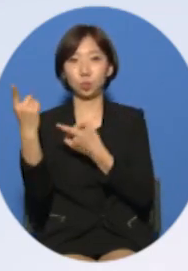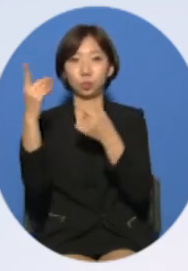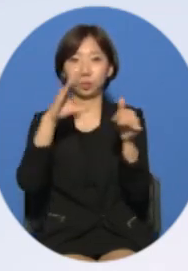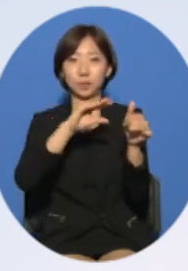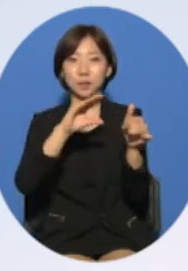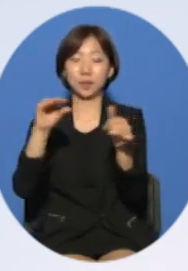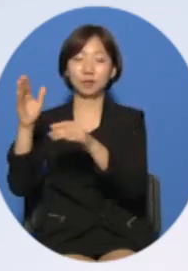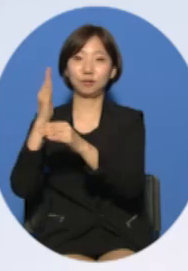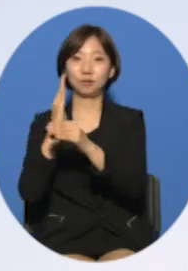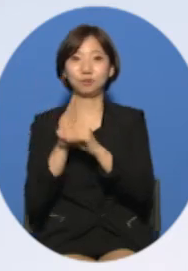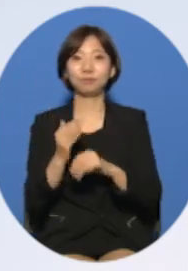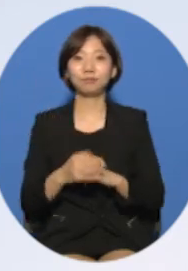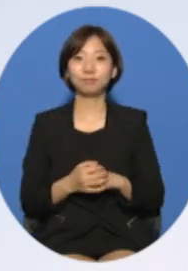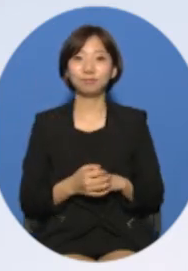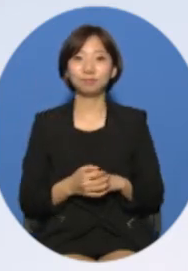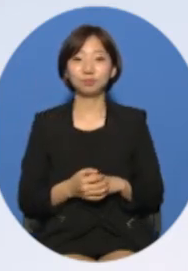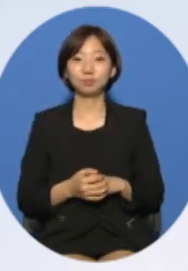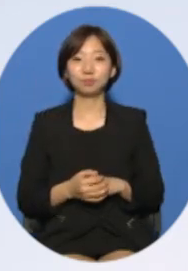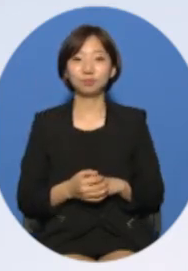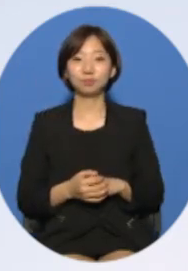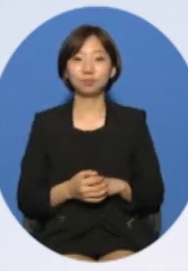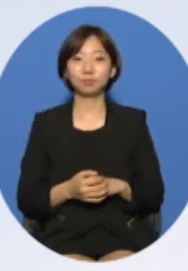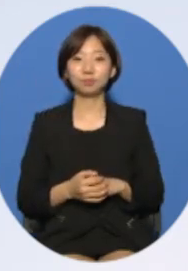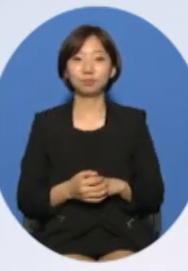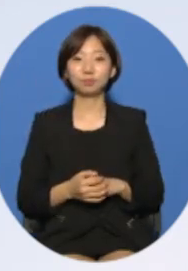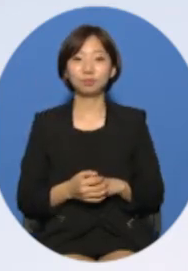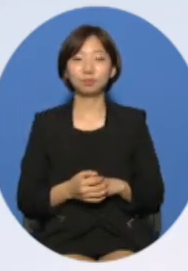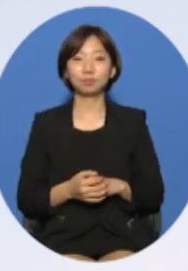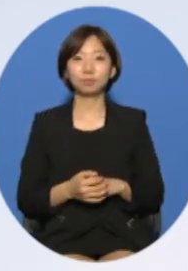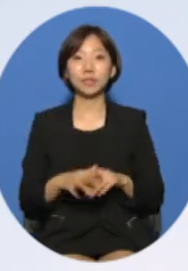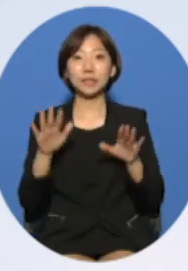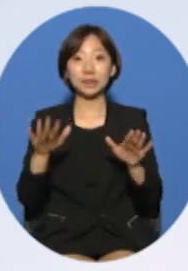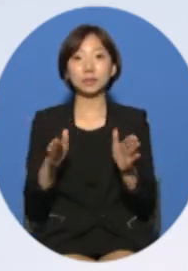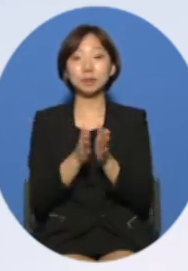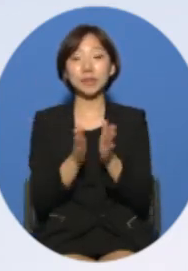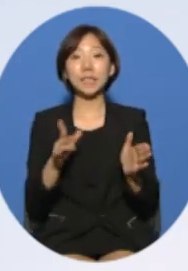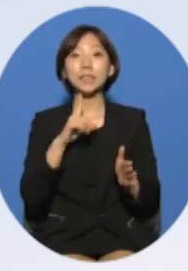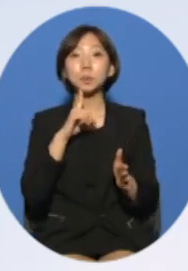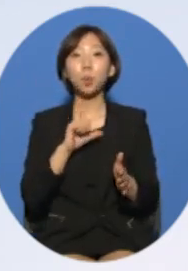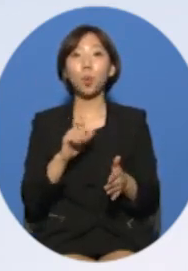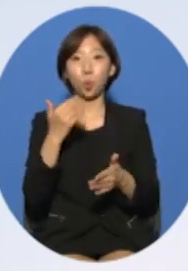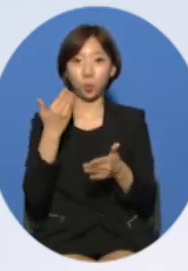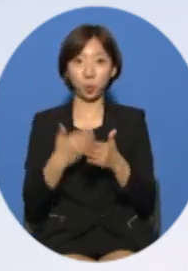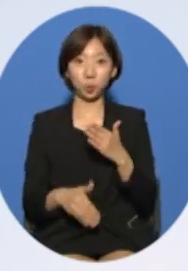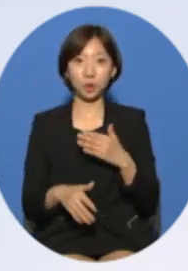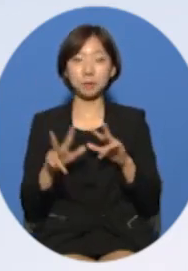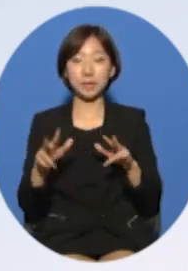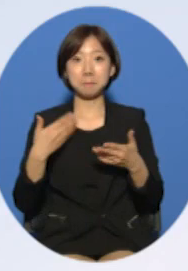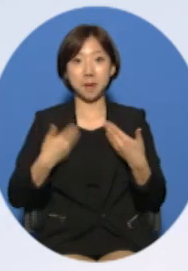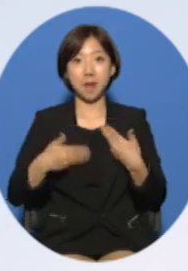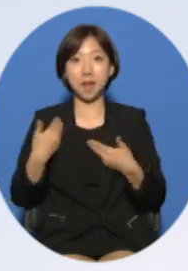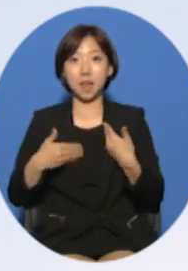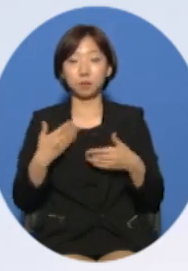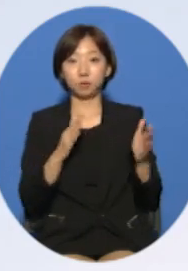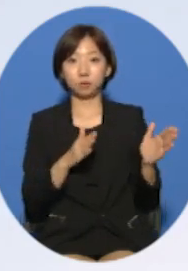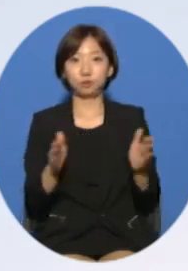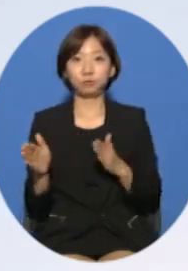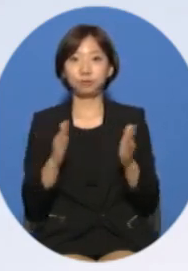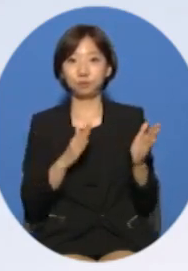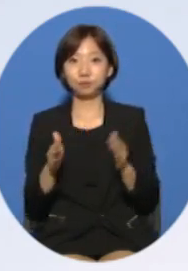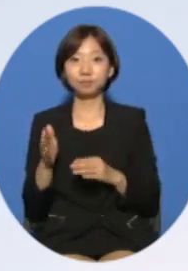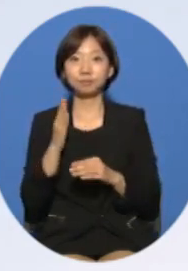보내드리고 있습니다. 네, 지금 뭐 투표가 시작되기 한 15분 전이기 때문에 분주하게 지금 투표함을